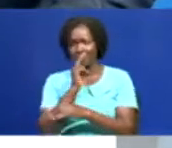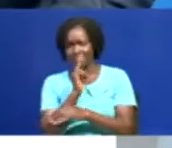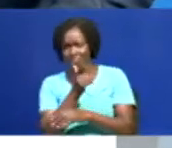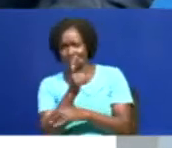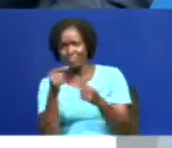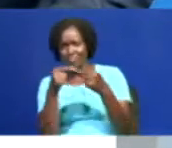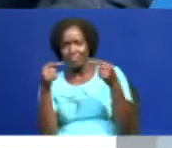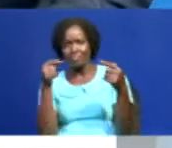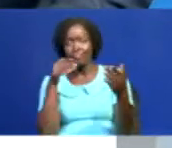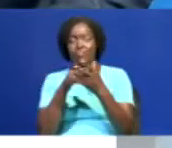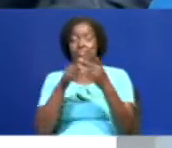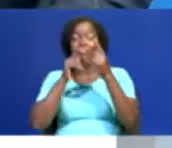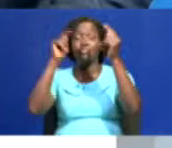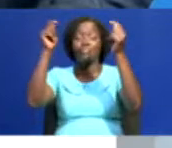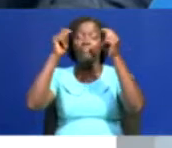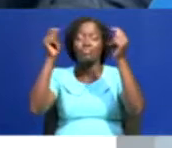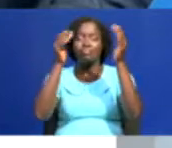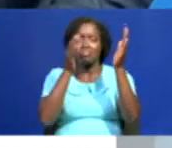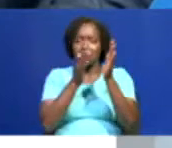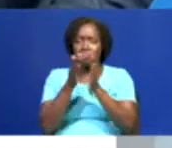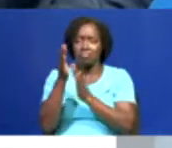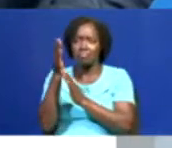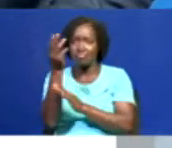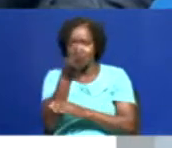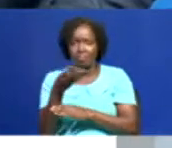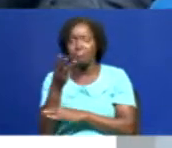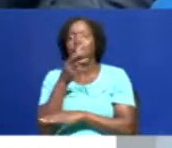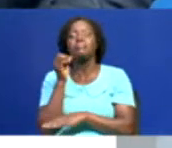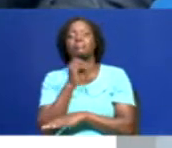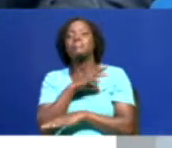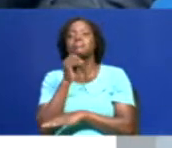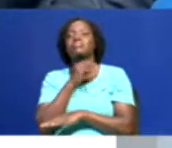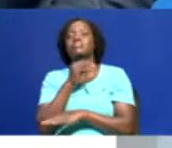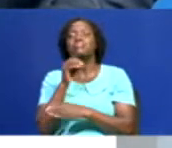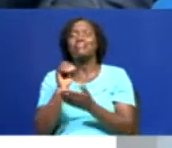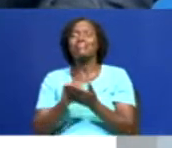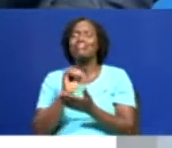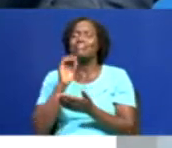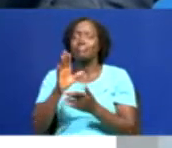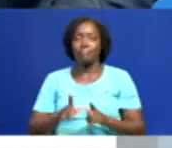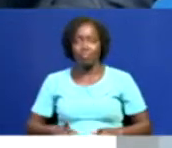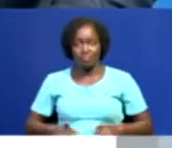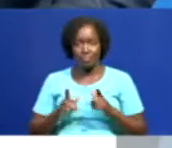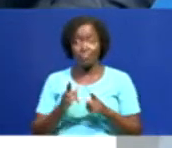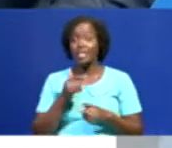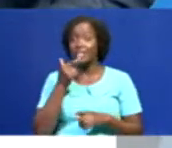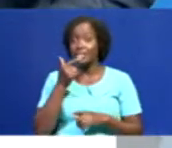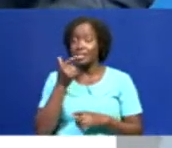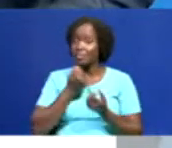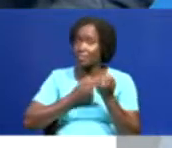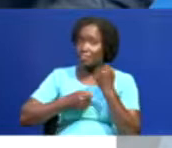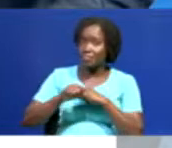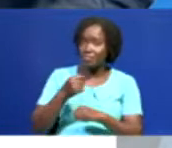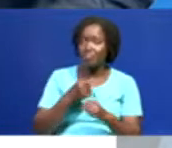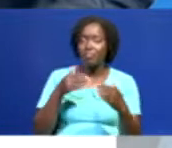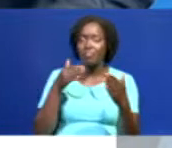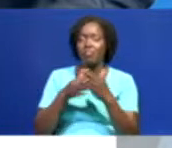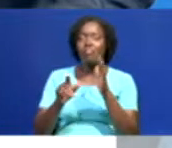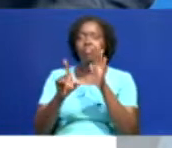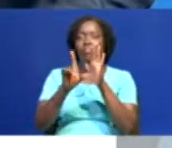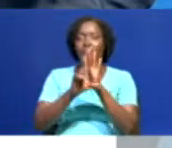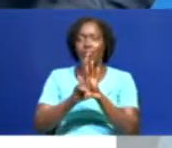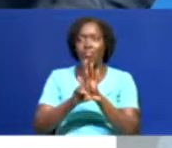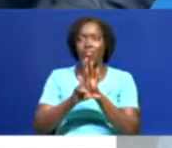upinzani dhidi ya maandamano yanayopangwa Jumatano kulalamikia gharama ya juu ya maisha. Kindiki alisema vitendo vilivyo kinyume cha sheria